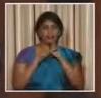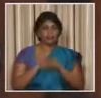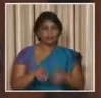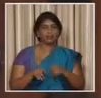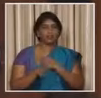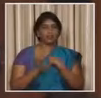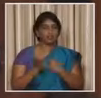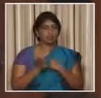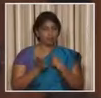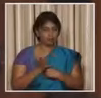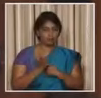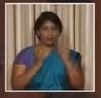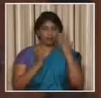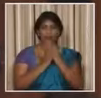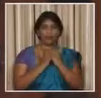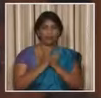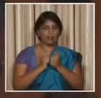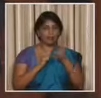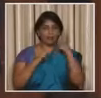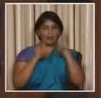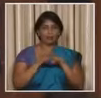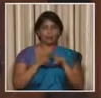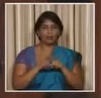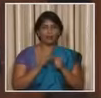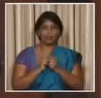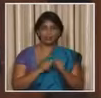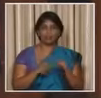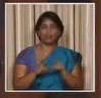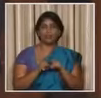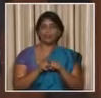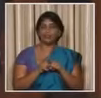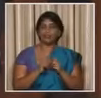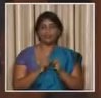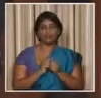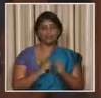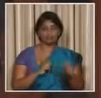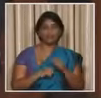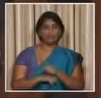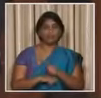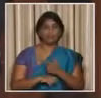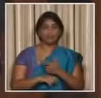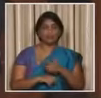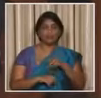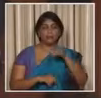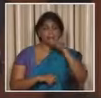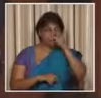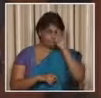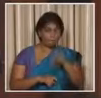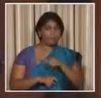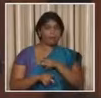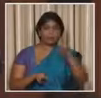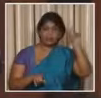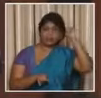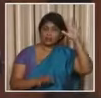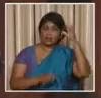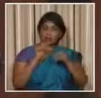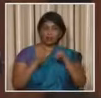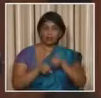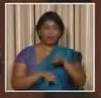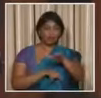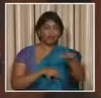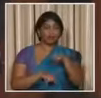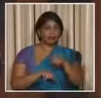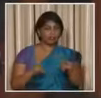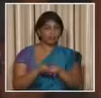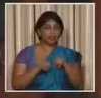රොෂාන් රණසිංහ ඒ ඇමතිවරයාගේ මම ඊයේ කිව්වම මල්ලි බලමු මේක ගැන කියලා කියනවා. මල්ලි බලමු. එතකොට කිරිහරක් ඇති කරන මහවැලි ඉඩම්